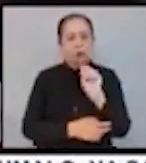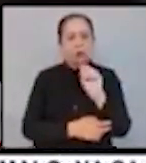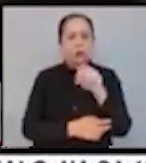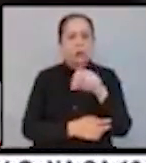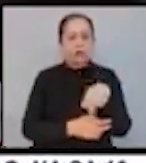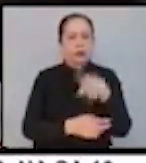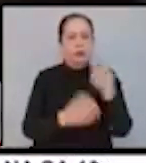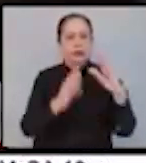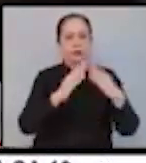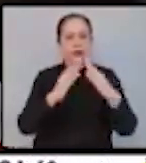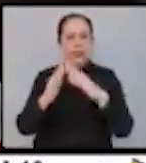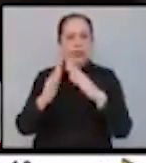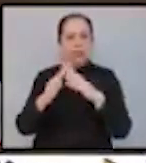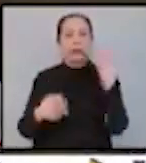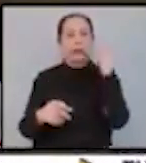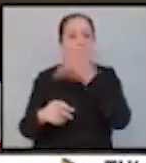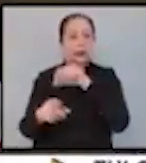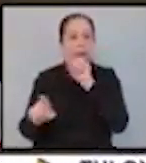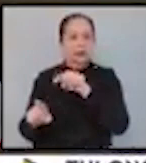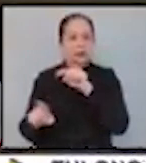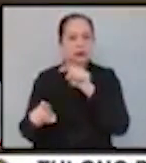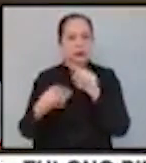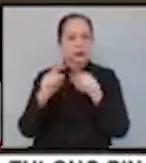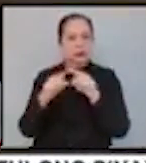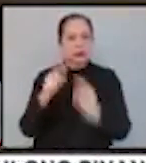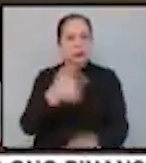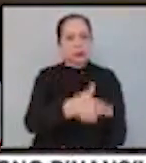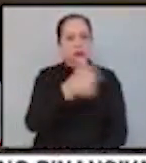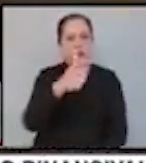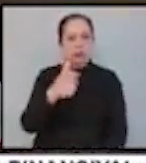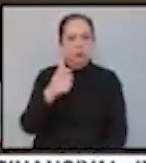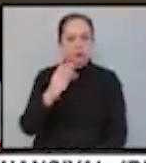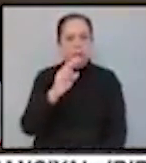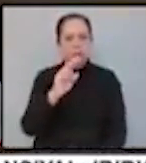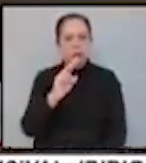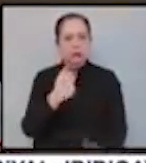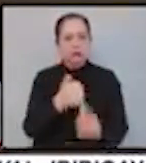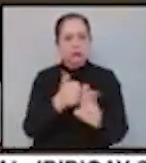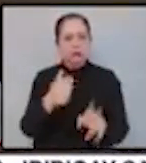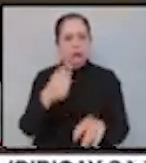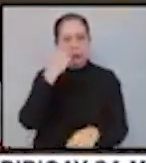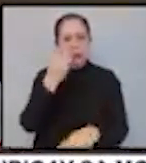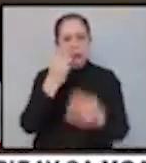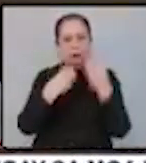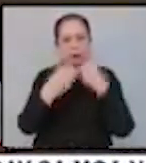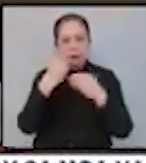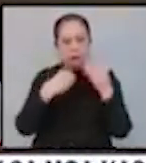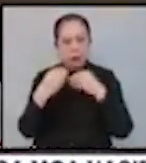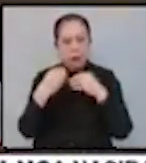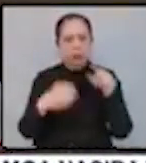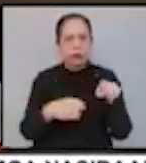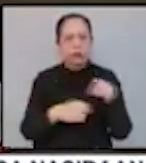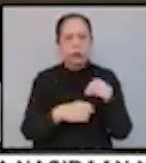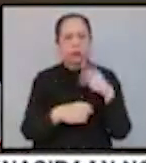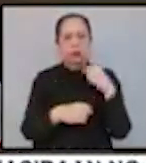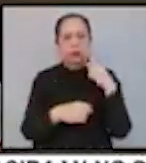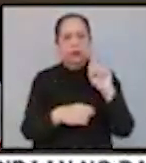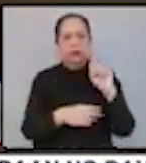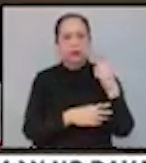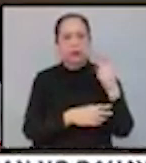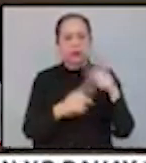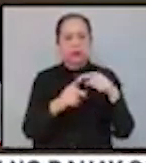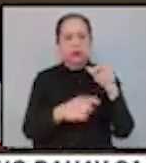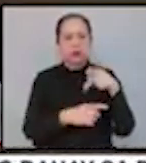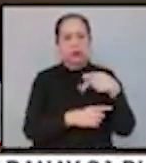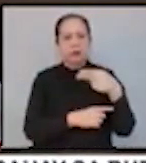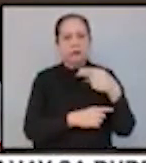na lasing si Cortez nang barilin ang dalawang biktima dahil sa pagkain. Si Cortez ang security guard ni formerly executive